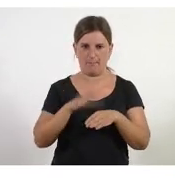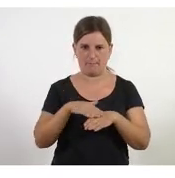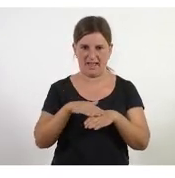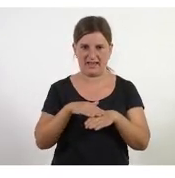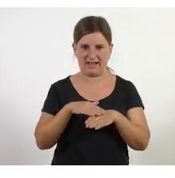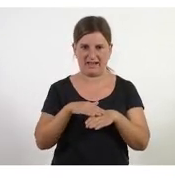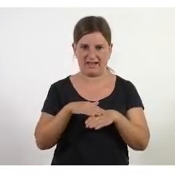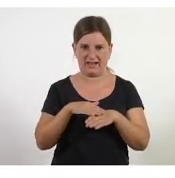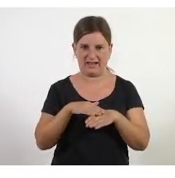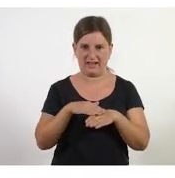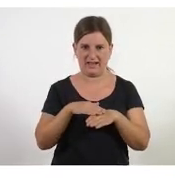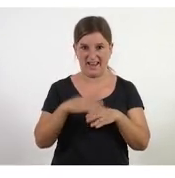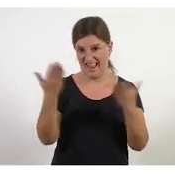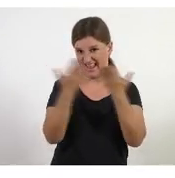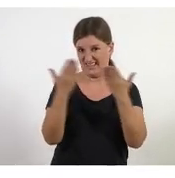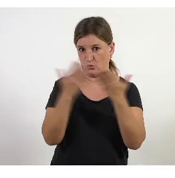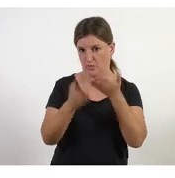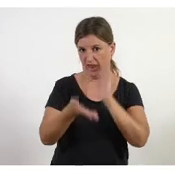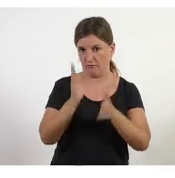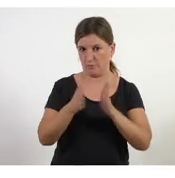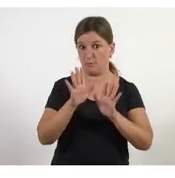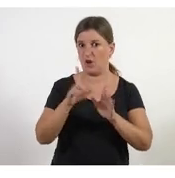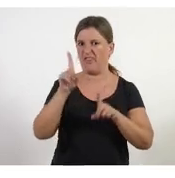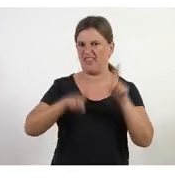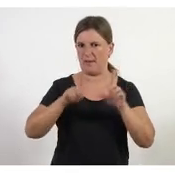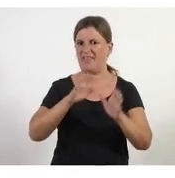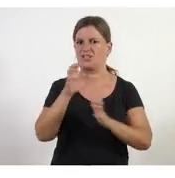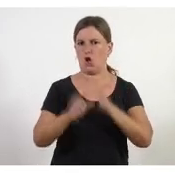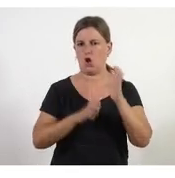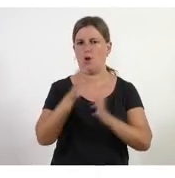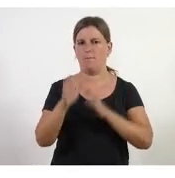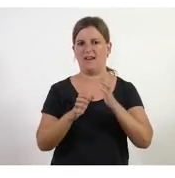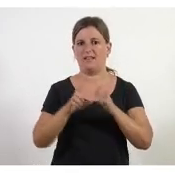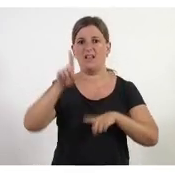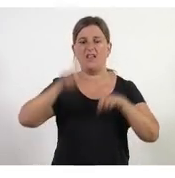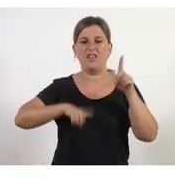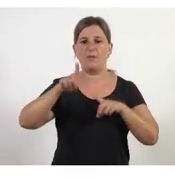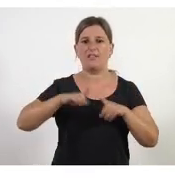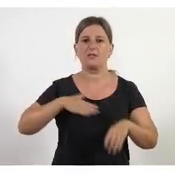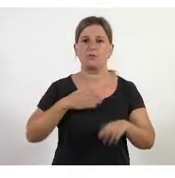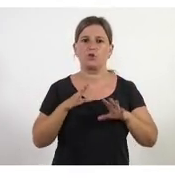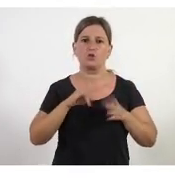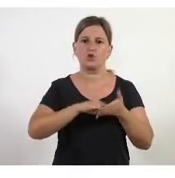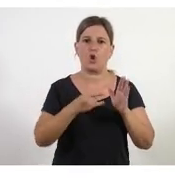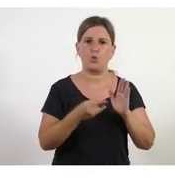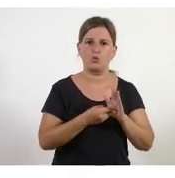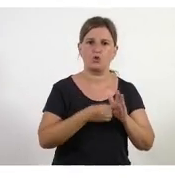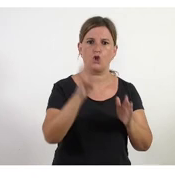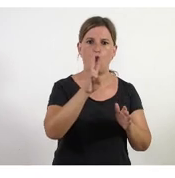alt. Hi ha entitats que ho poden resoldre amb un WordPress i alguns plugins